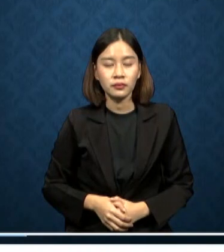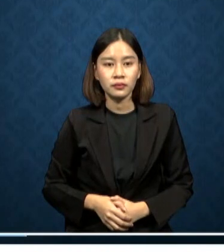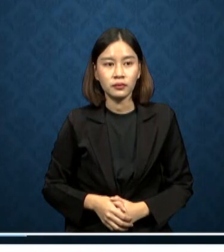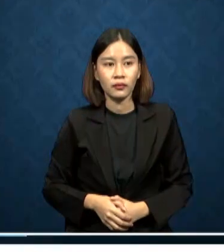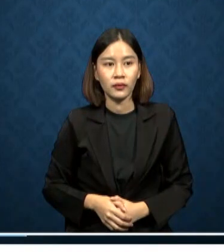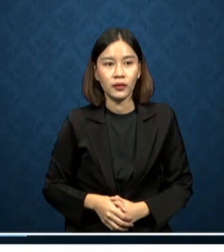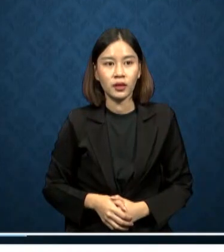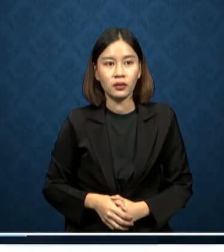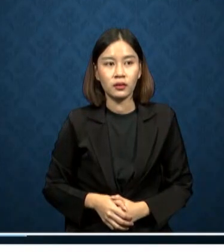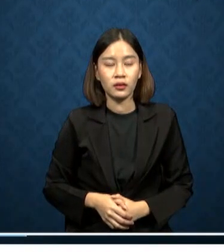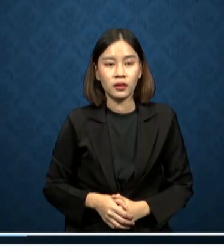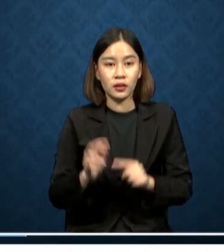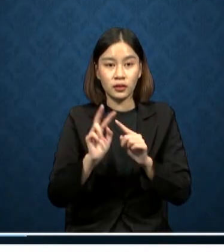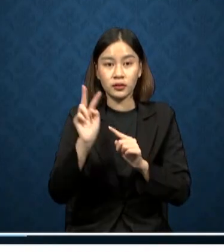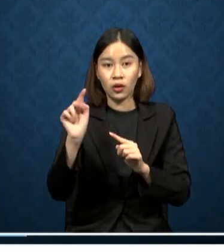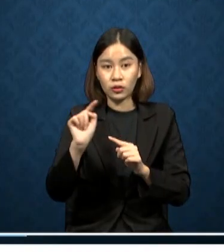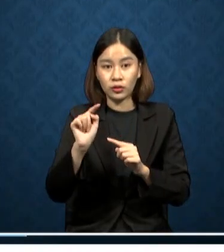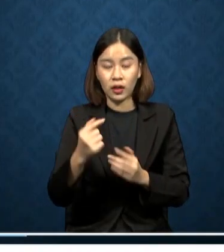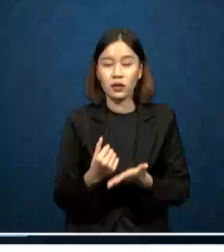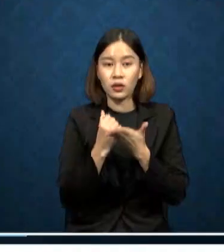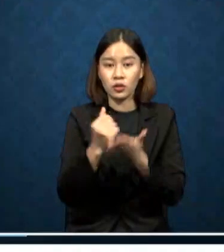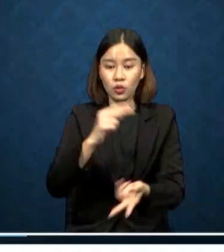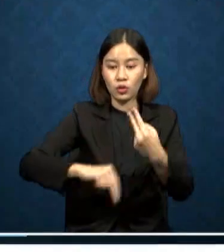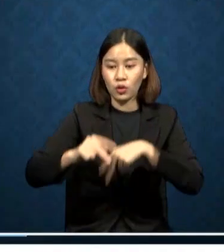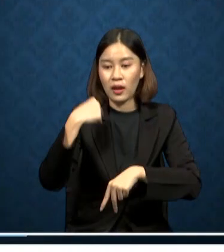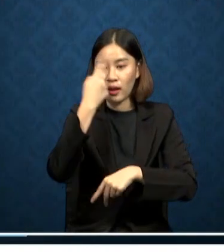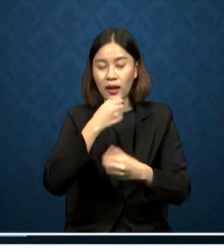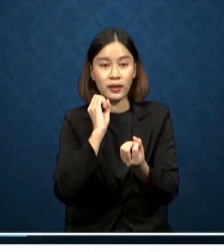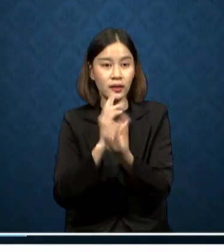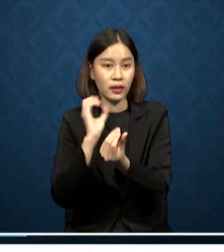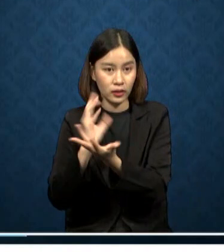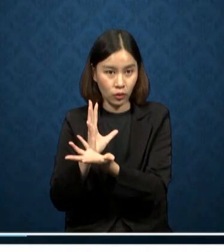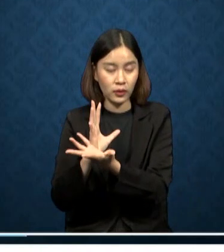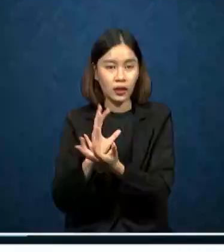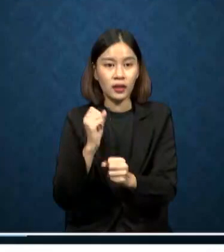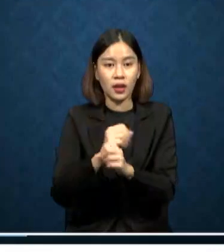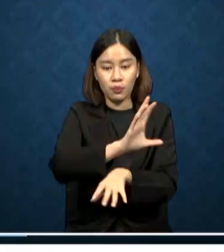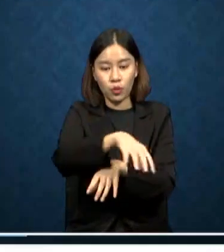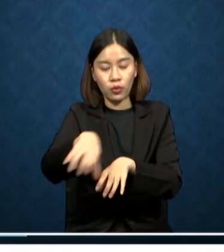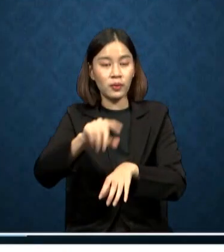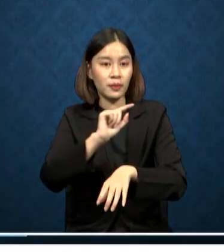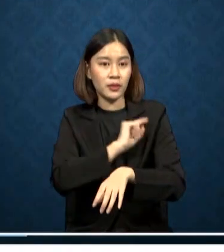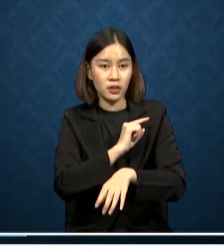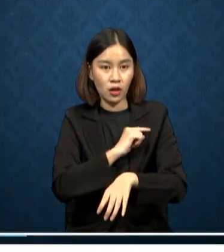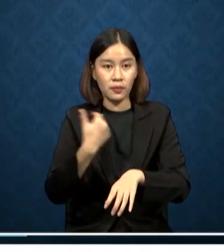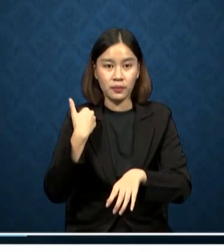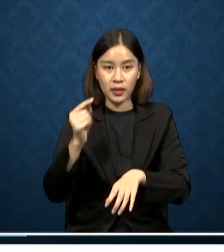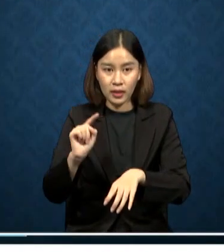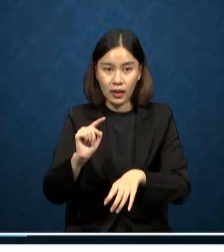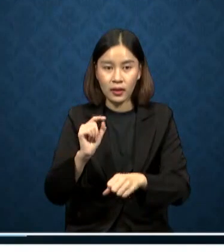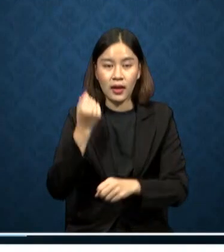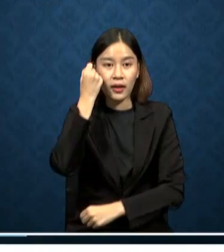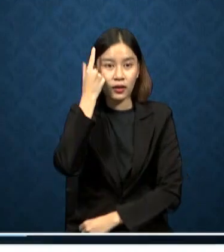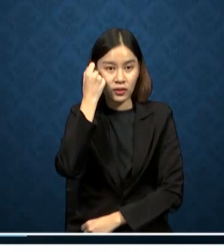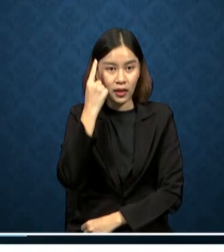ประดิทสองจากเสนไปกคือ กามนอยความยืดทั และเย้ยยาผรัผกระทบ หนheinงงานที่รพปชชอบ จะต้องเร่งสรางความ